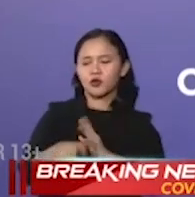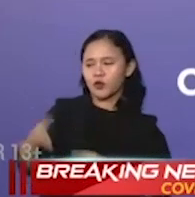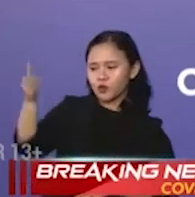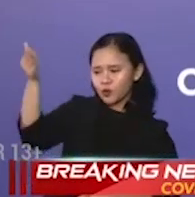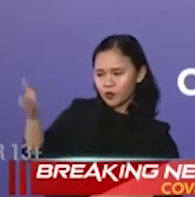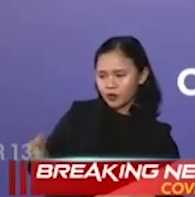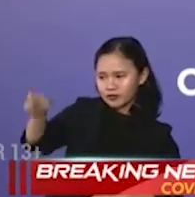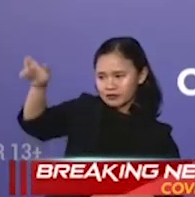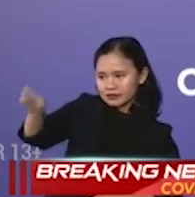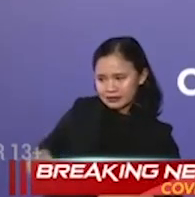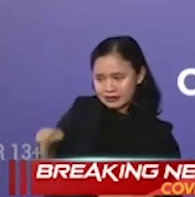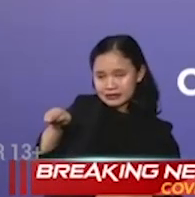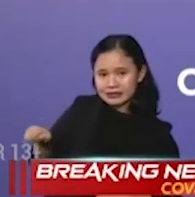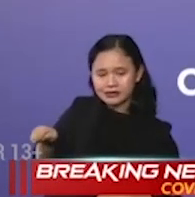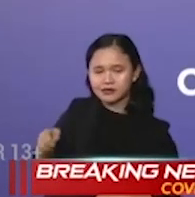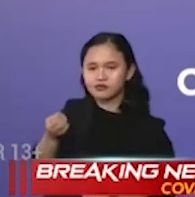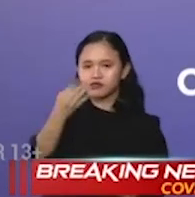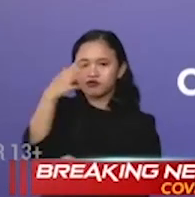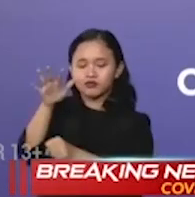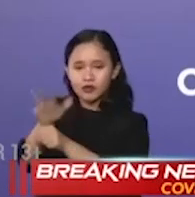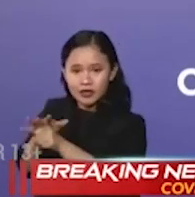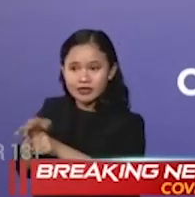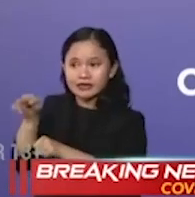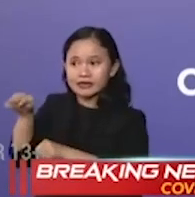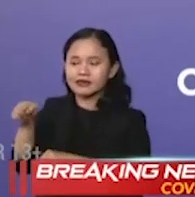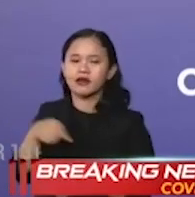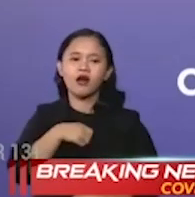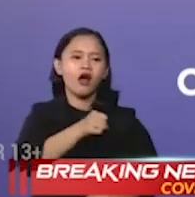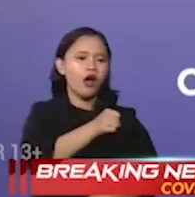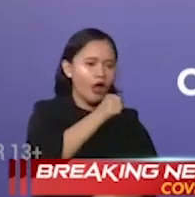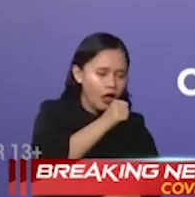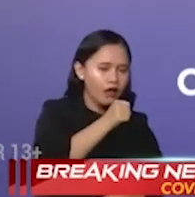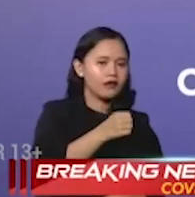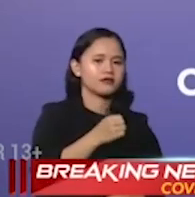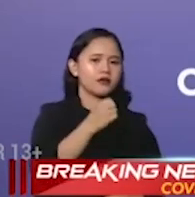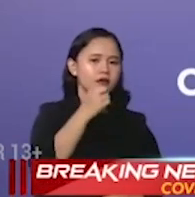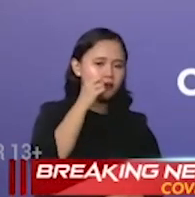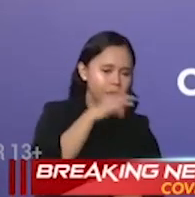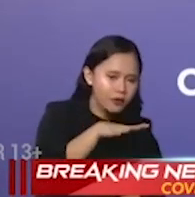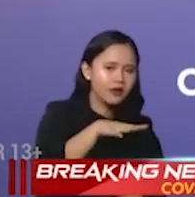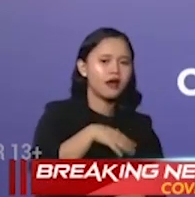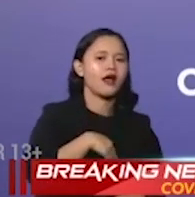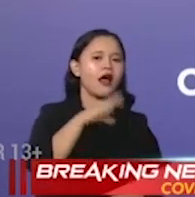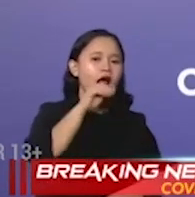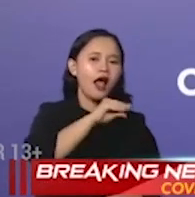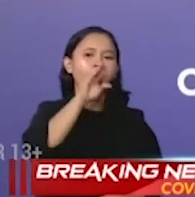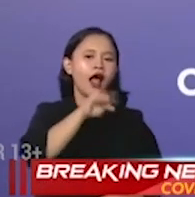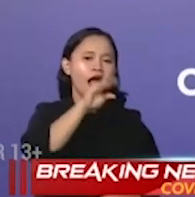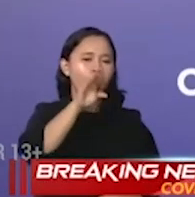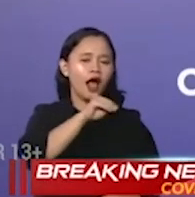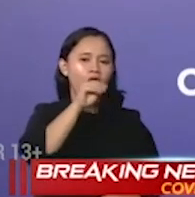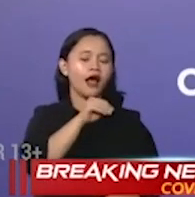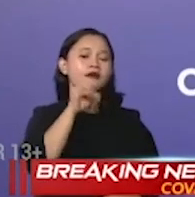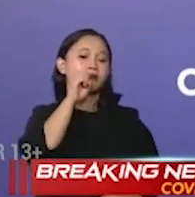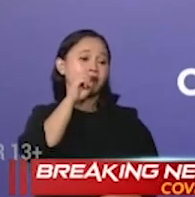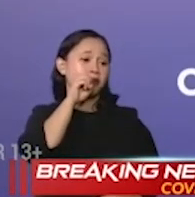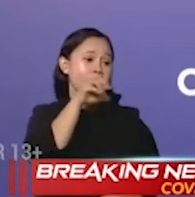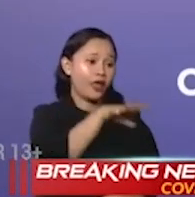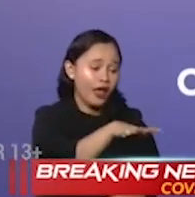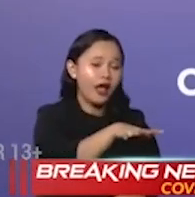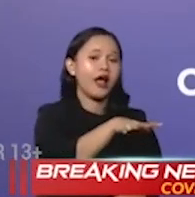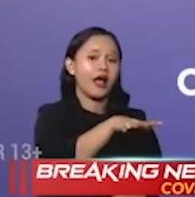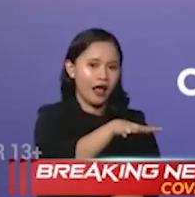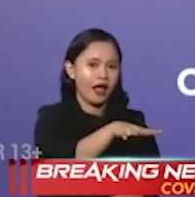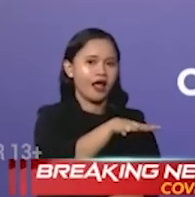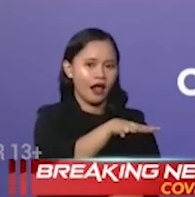didalam tubuhnya dan kemudian batuk bersin berbicara sehingga kemudian keluar droplet atau